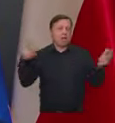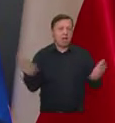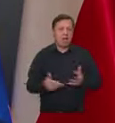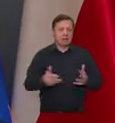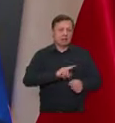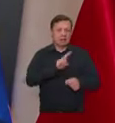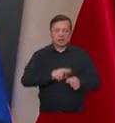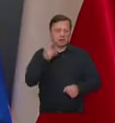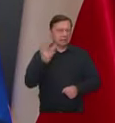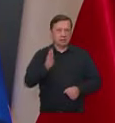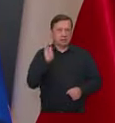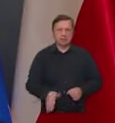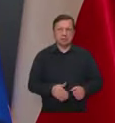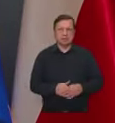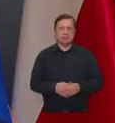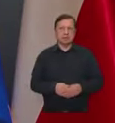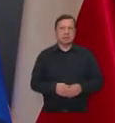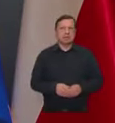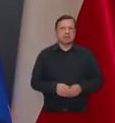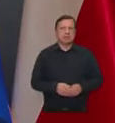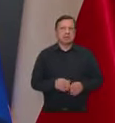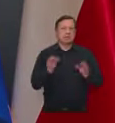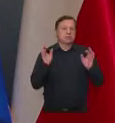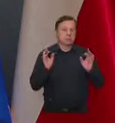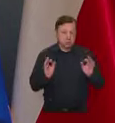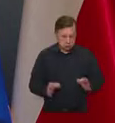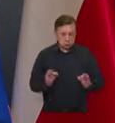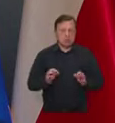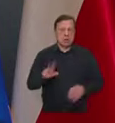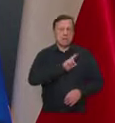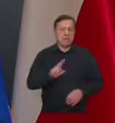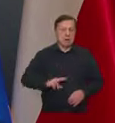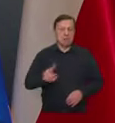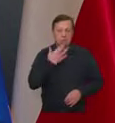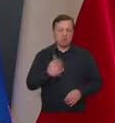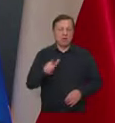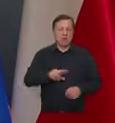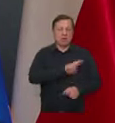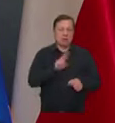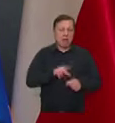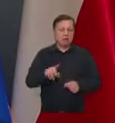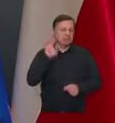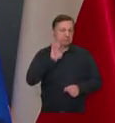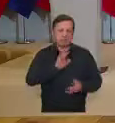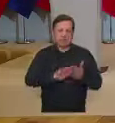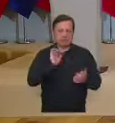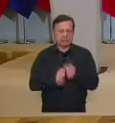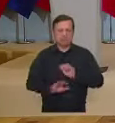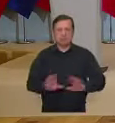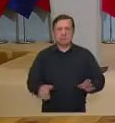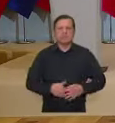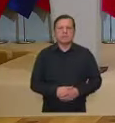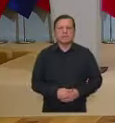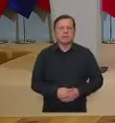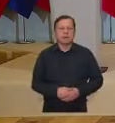egzaminów. Także ta decyzja dzisiejsza, o której mówił pan premier, także nie zmienia tego terminarza roku szkolnego. Proszę bardzo, kolejne